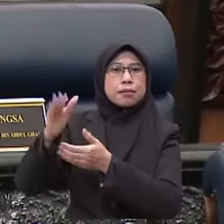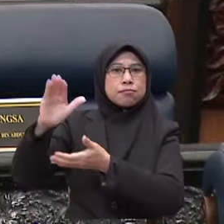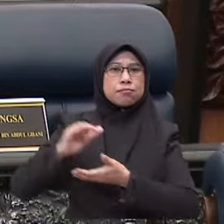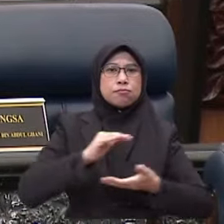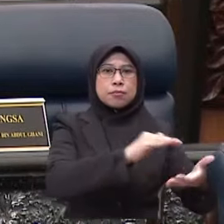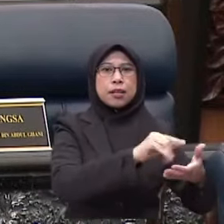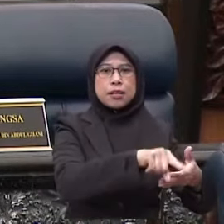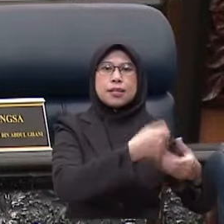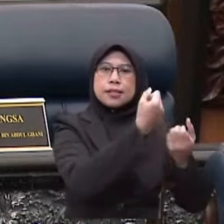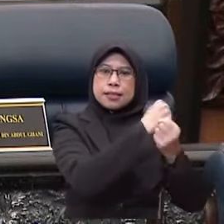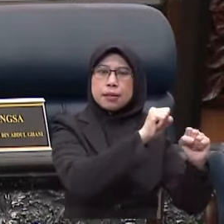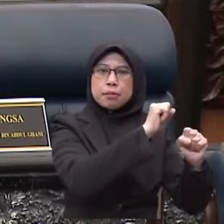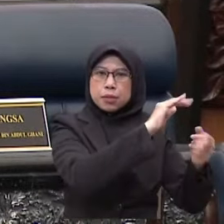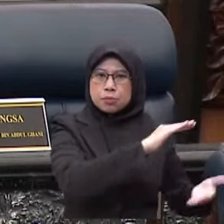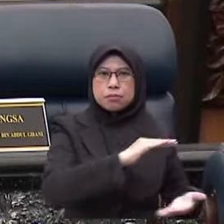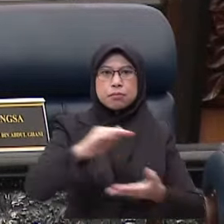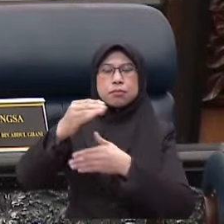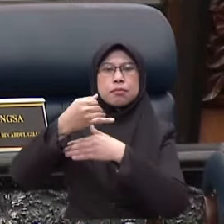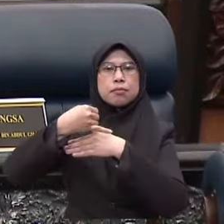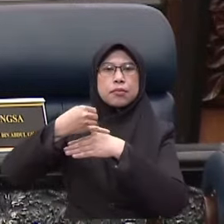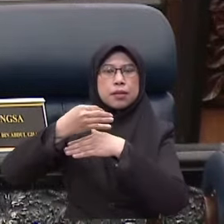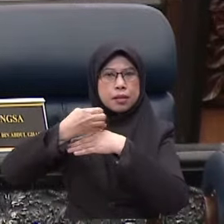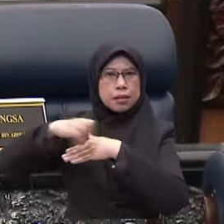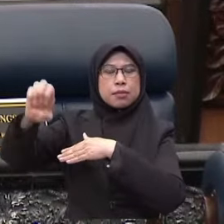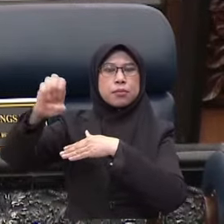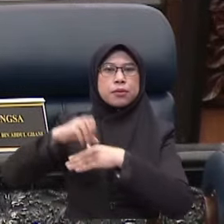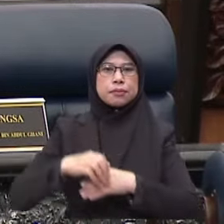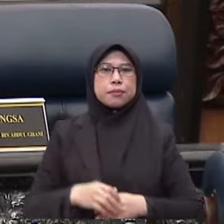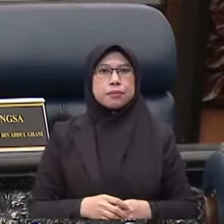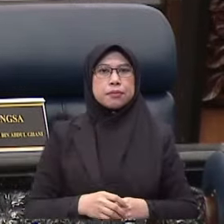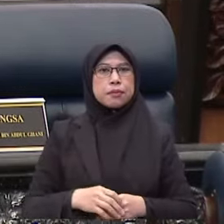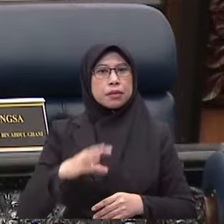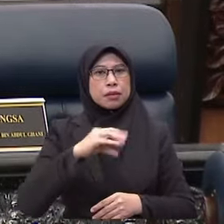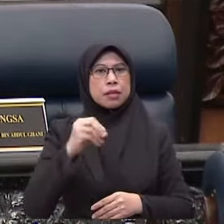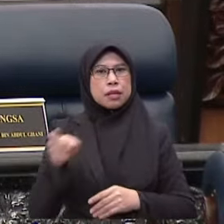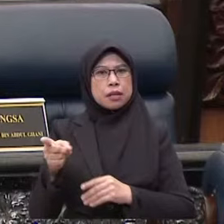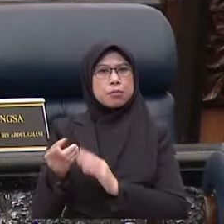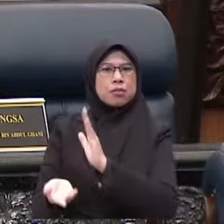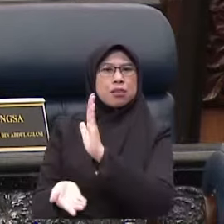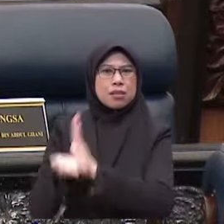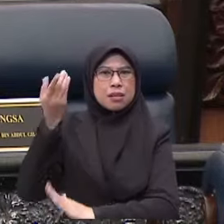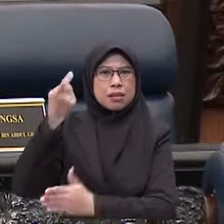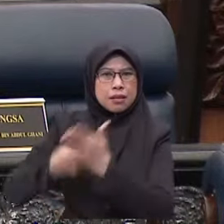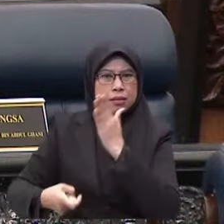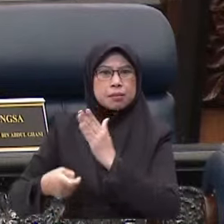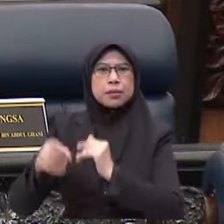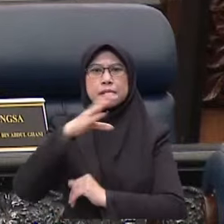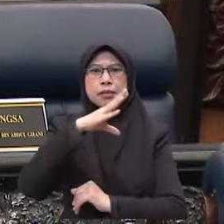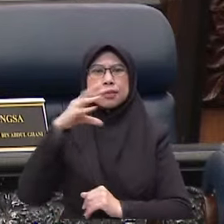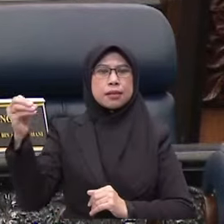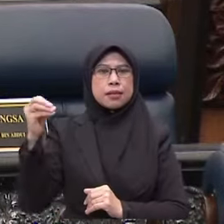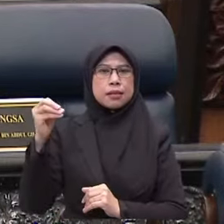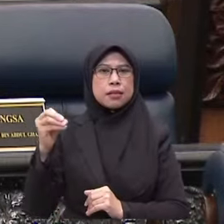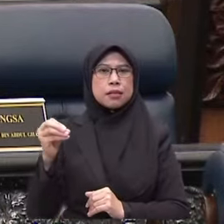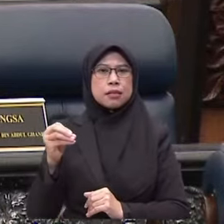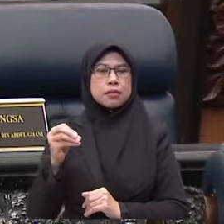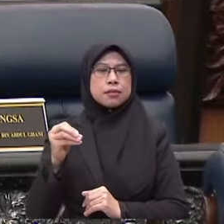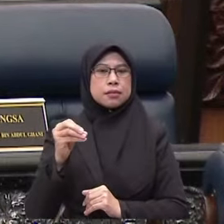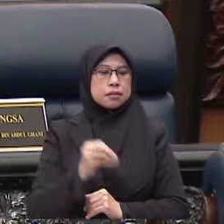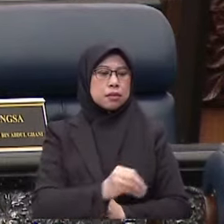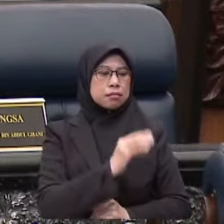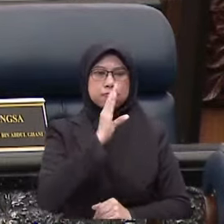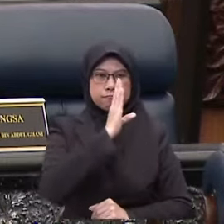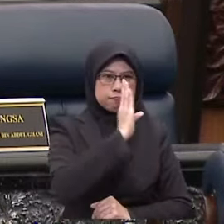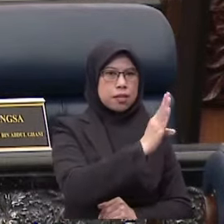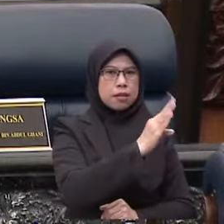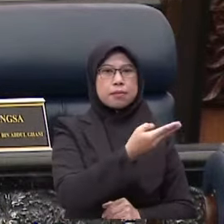Ringgit juga akan menyebabkan kos import intermedi ini juga meningkat dan akan juga secara indir dan